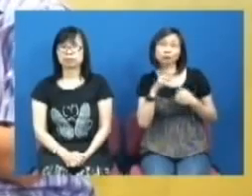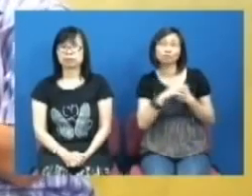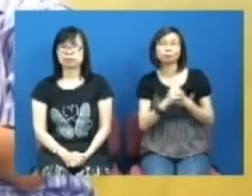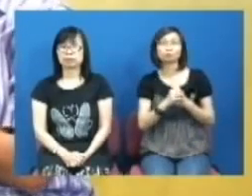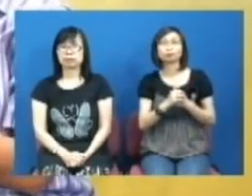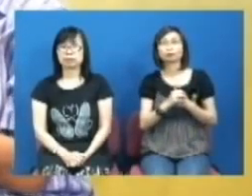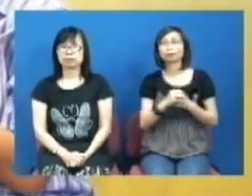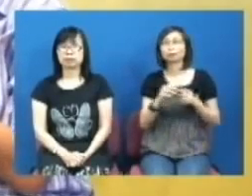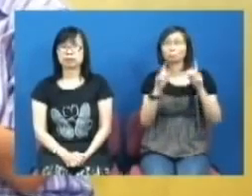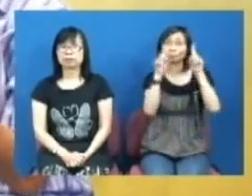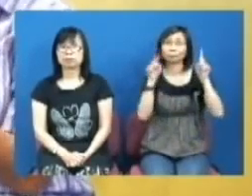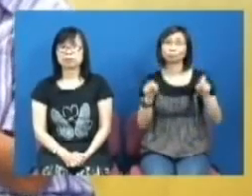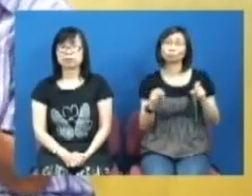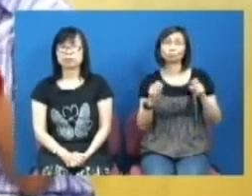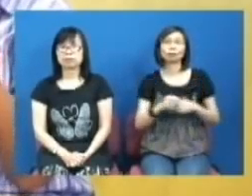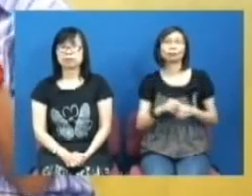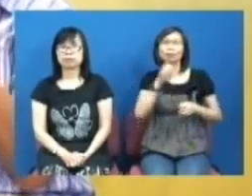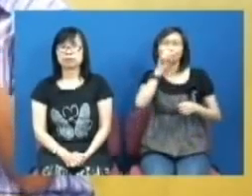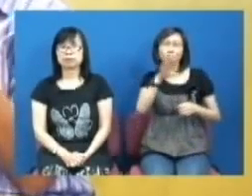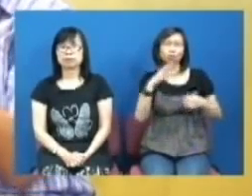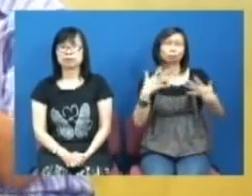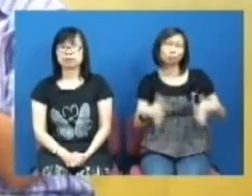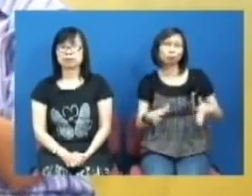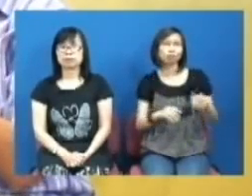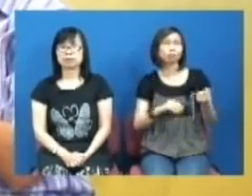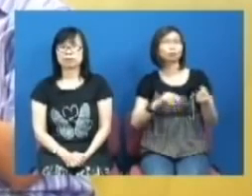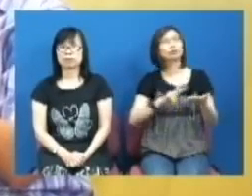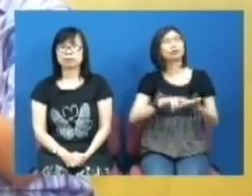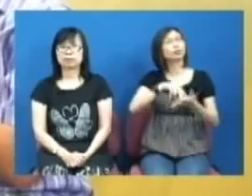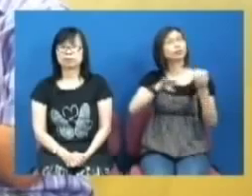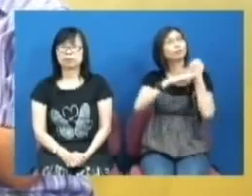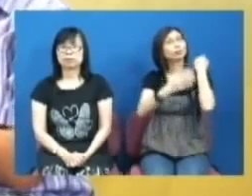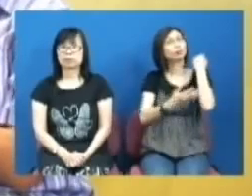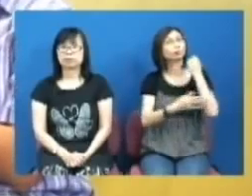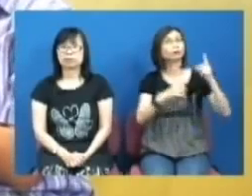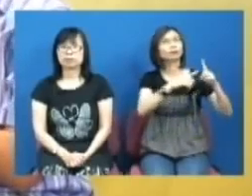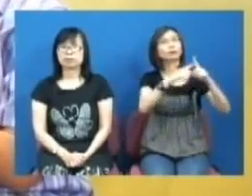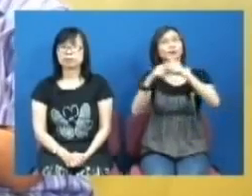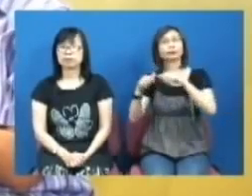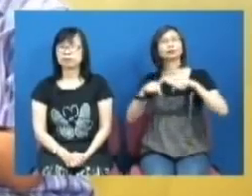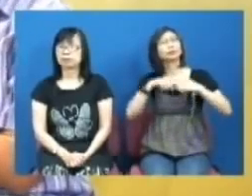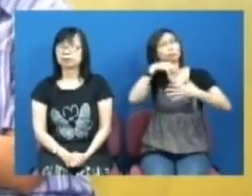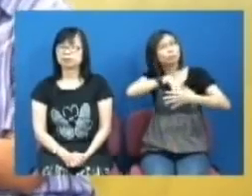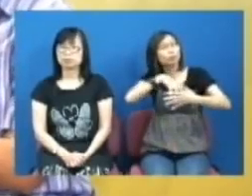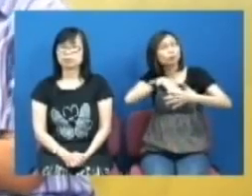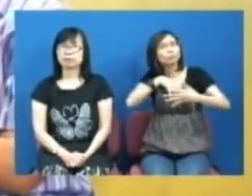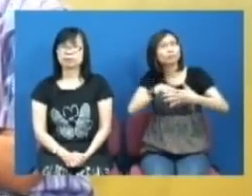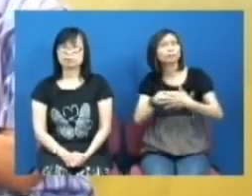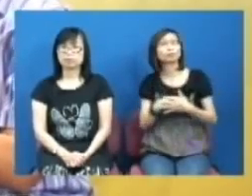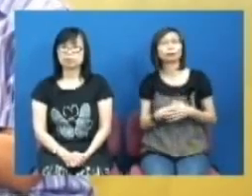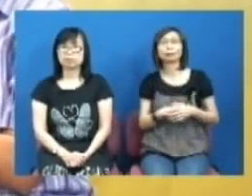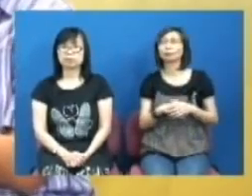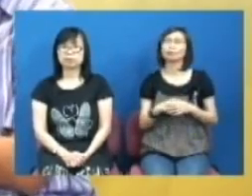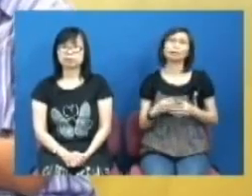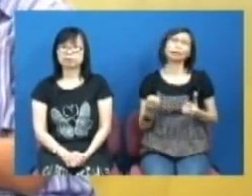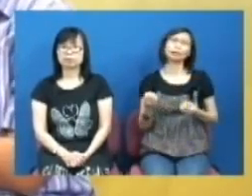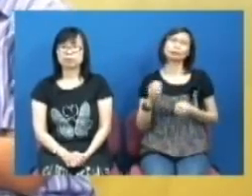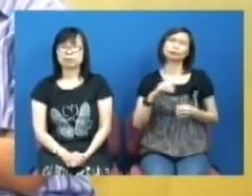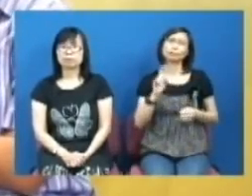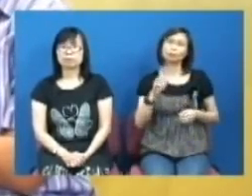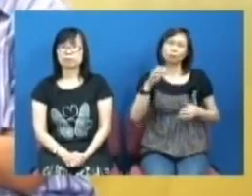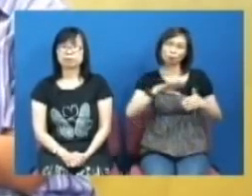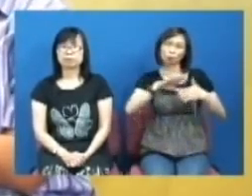都提過，就係話其實立法會議員喺市民心目中嘅地位啊，或者嗰個認同程度就非常之低嘅。即係我諗其實